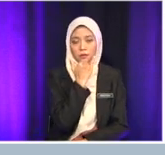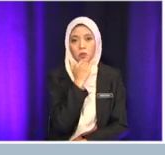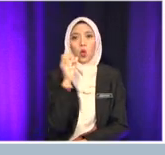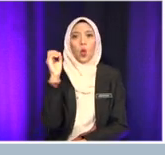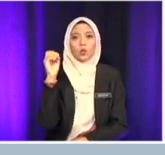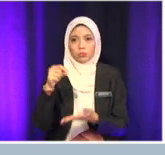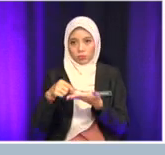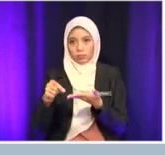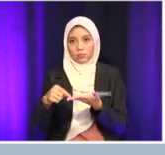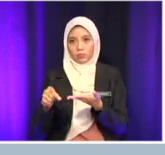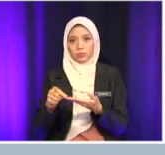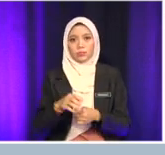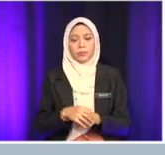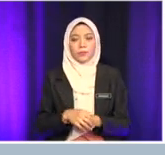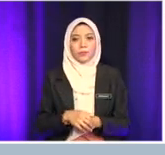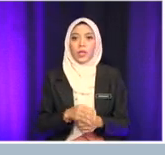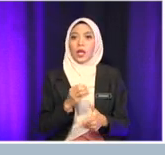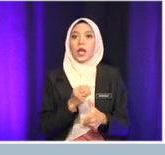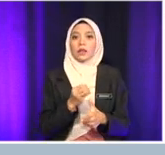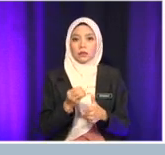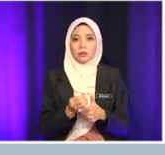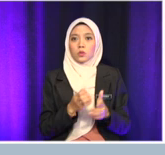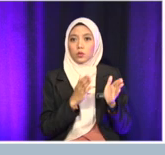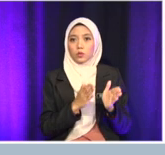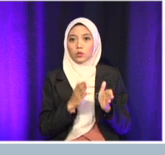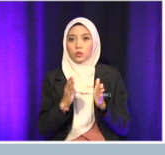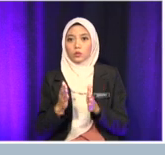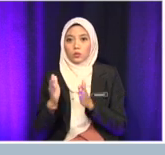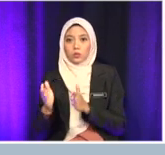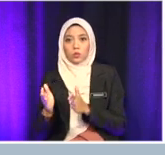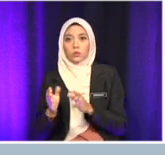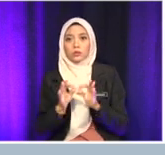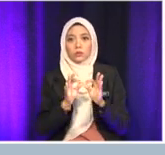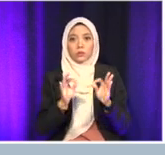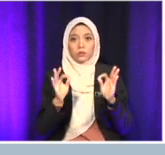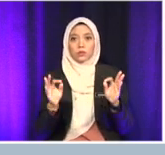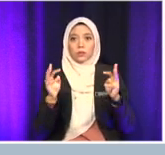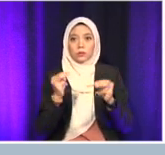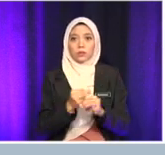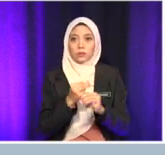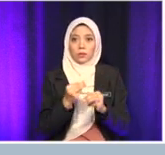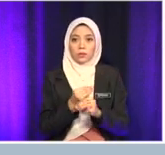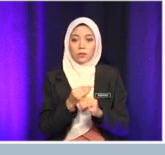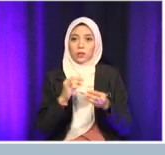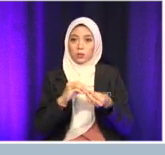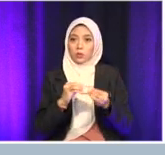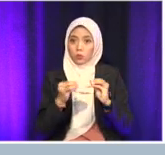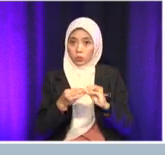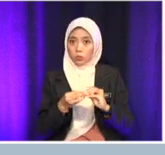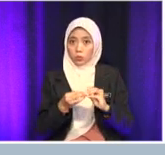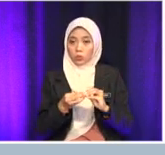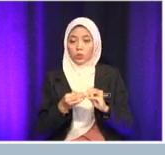ya ataupun susunan tadi kita letak yang ini dia mesti karena letak pembesaran ke depan